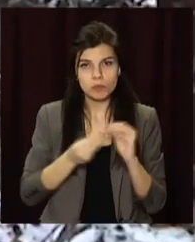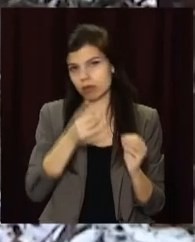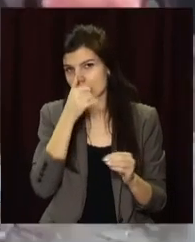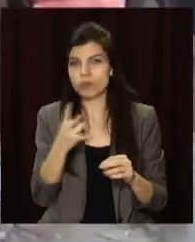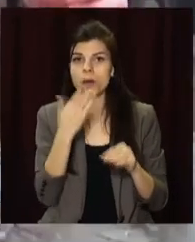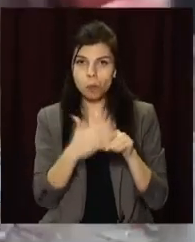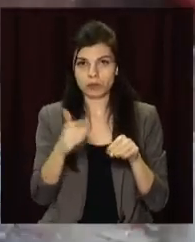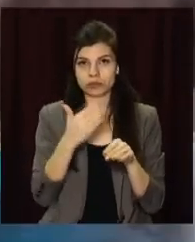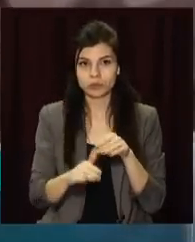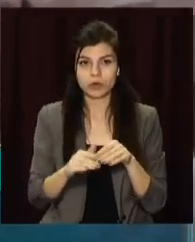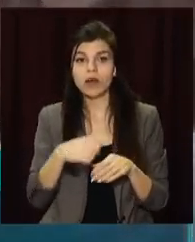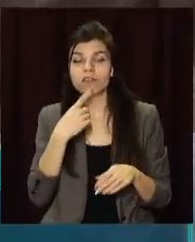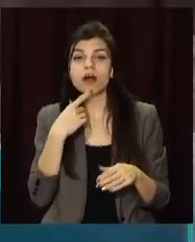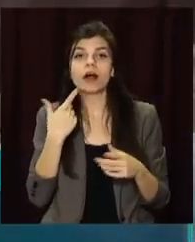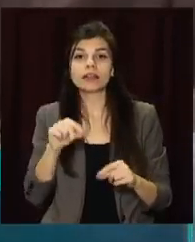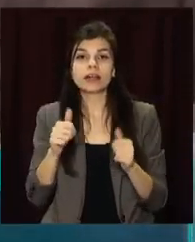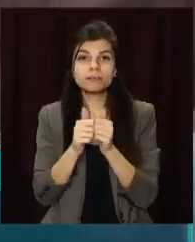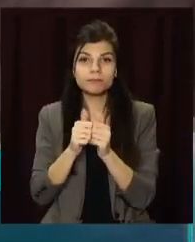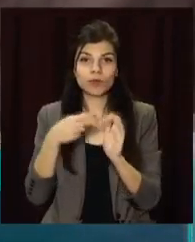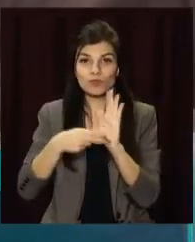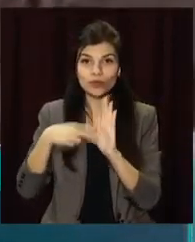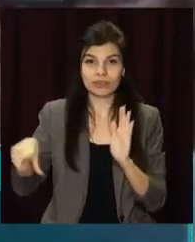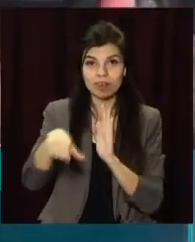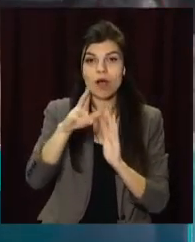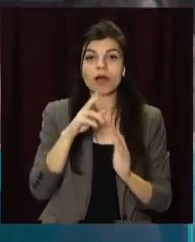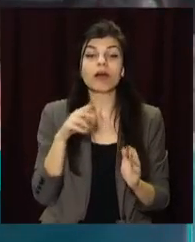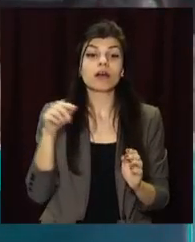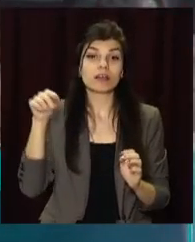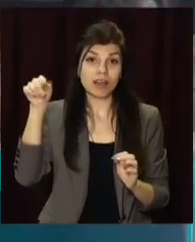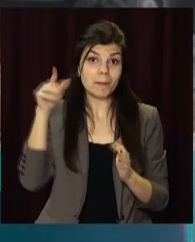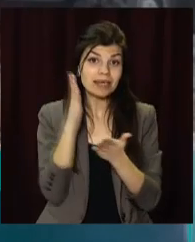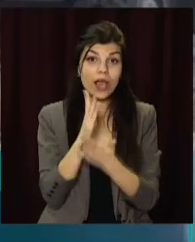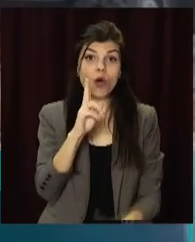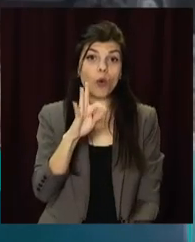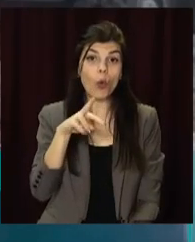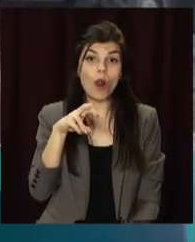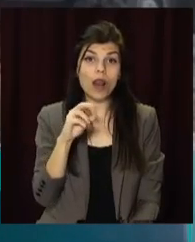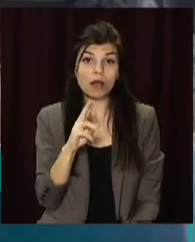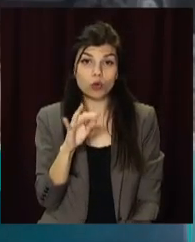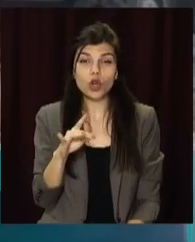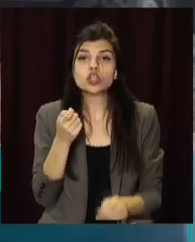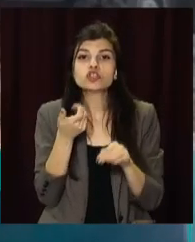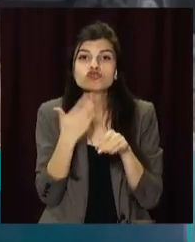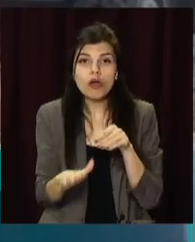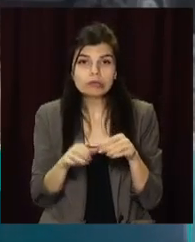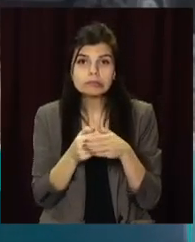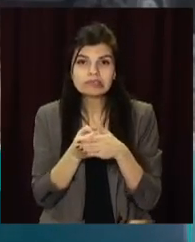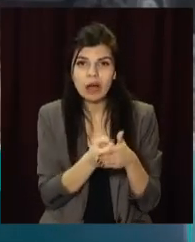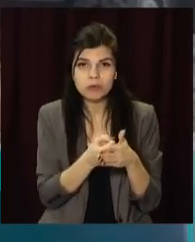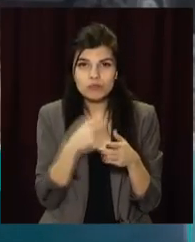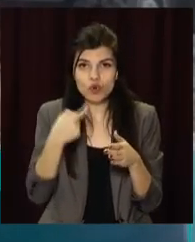просто. Под дорогой, под железной дорогой, да, есть коллектор, который на сегодня частично